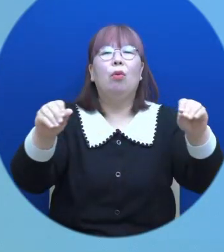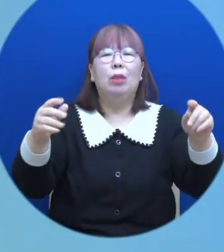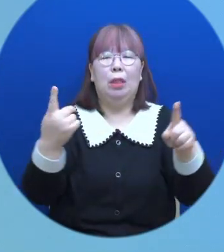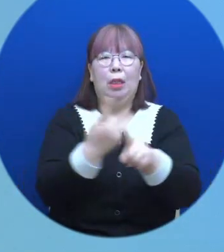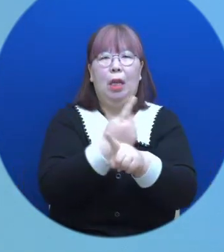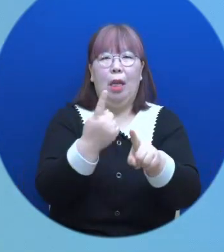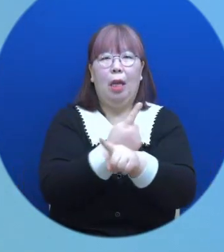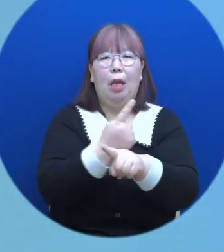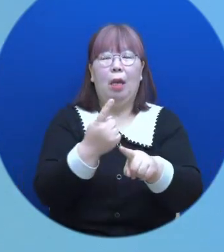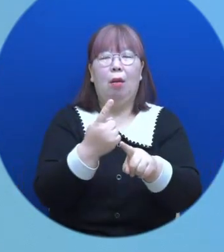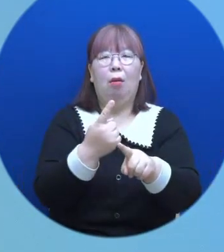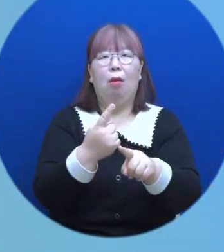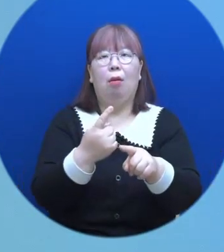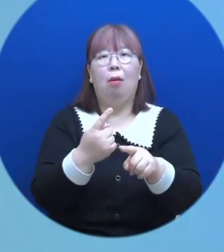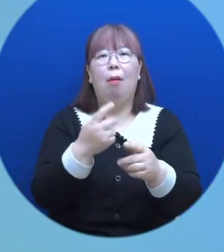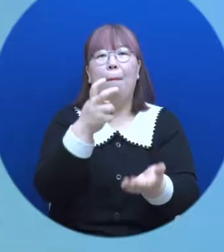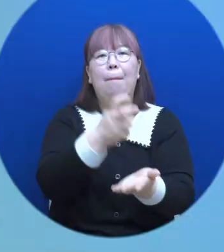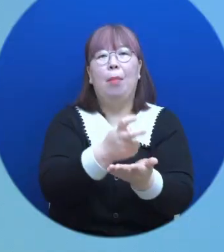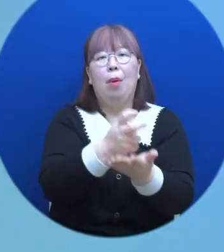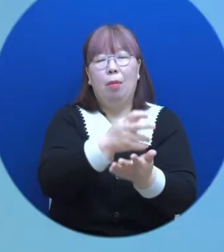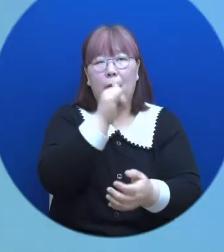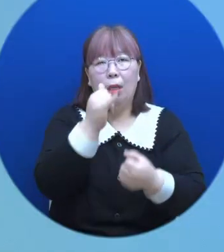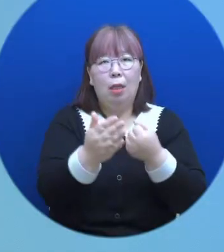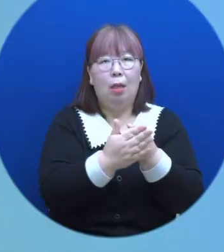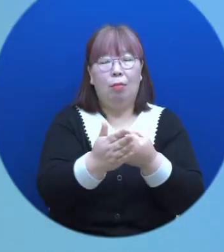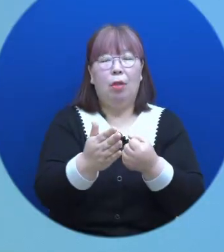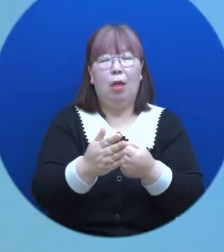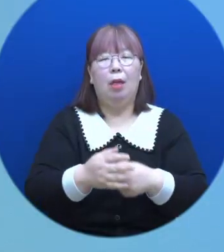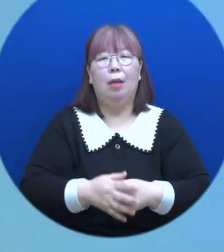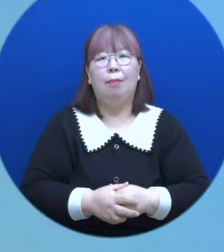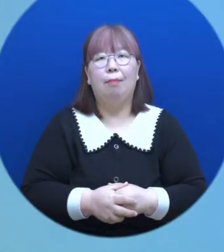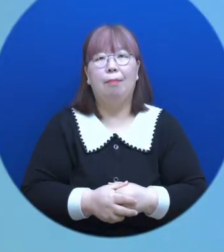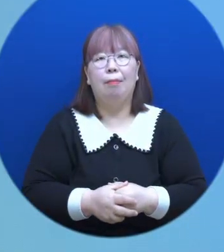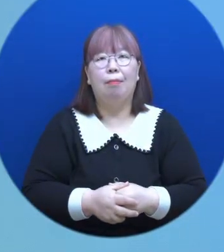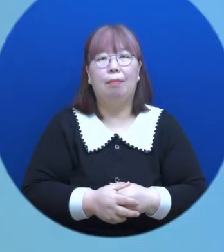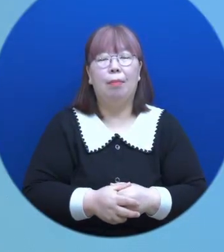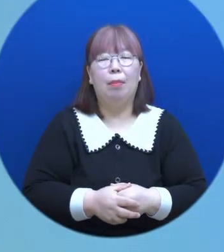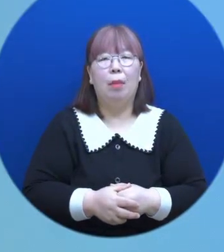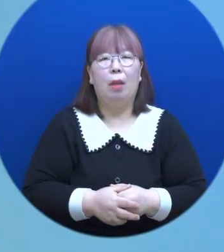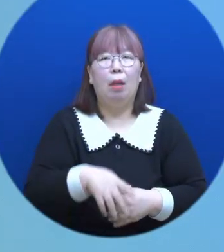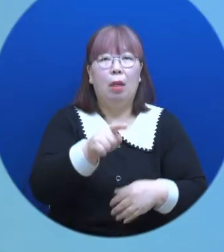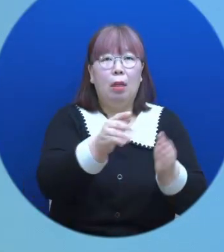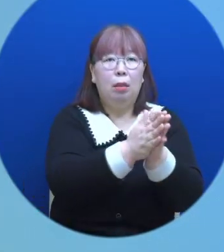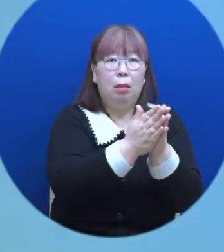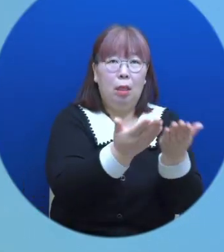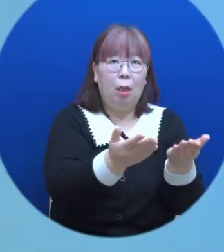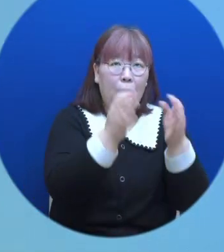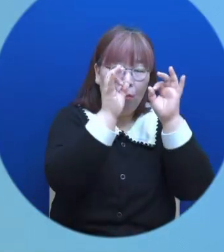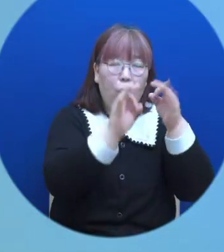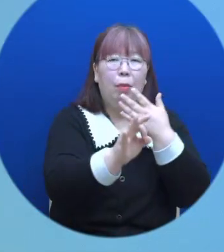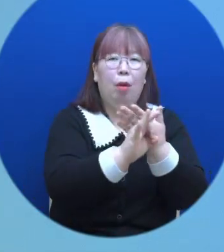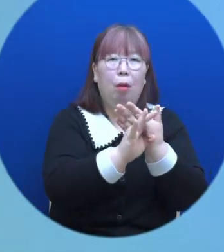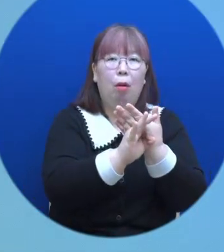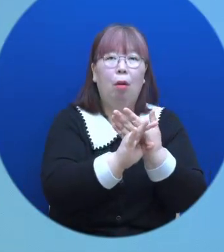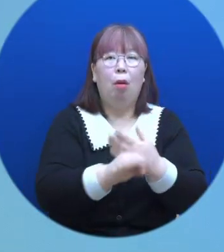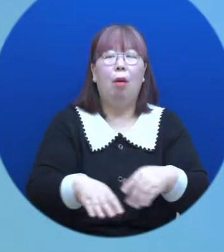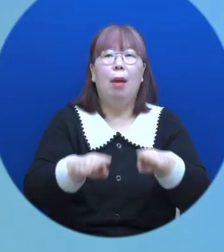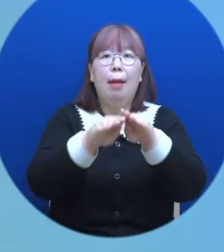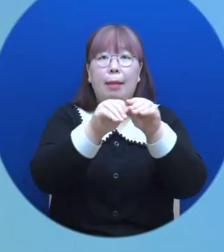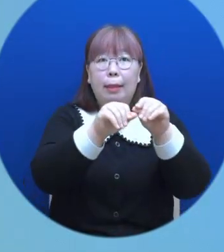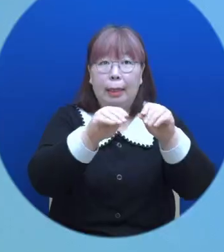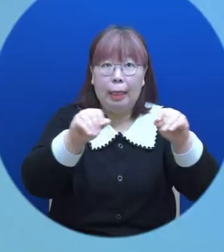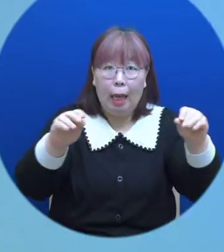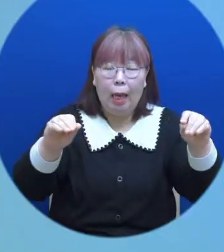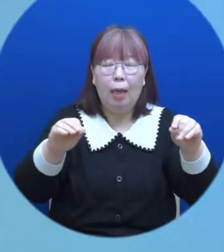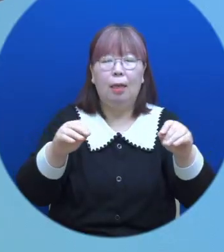토지개혁의 출발이다, 이렇게 말을 해요. 이 책에서 토지개혁은 북쪽에도